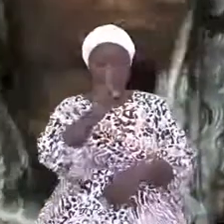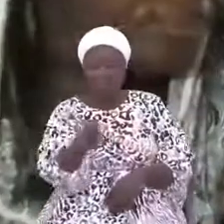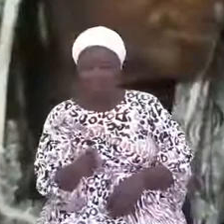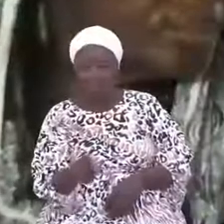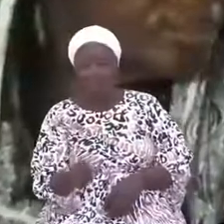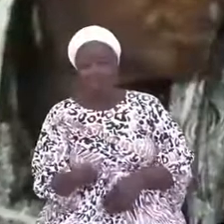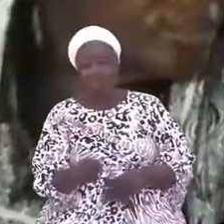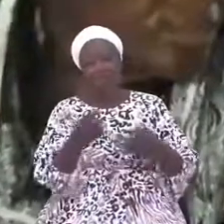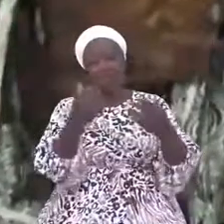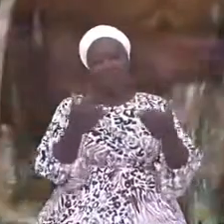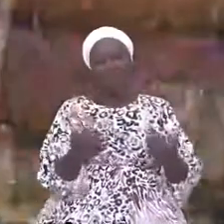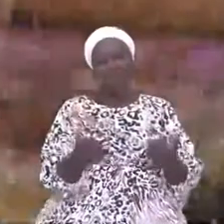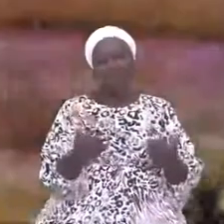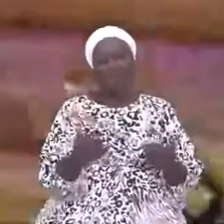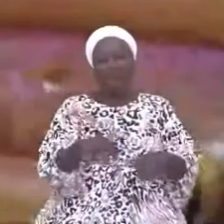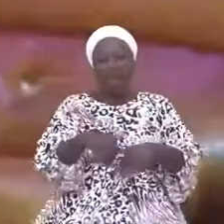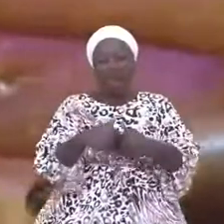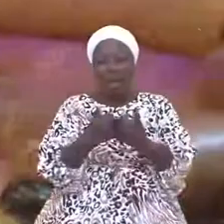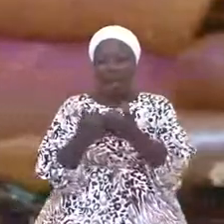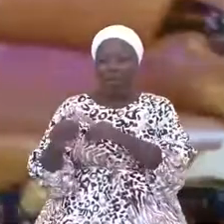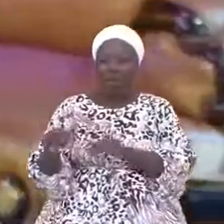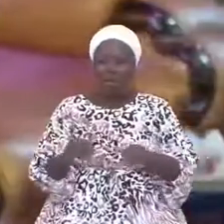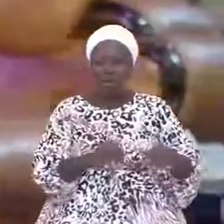tu vas répondre maintenant?